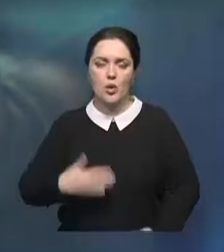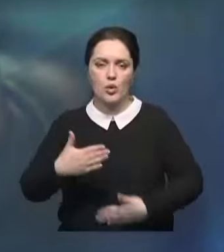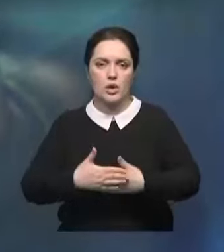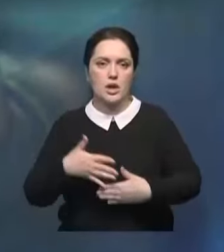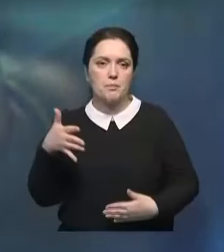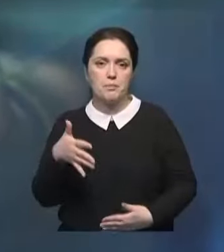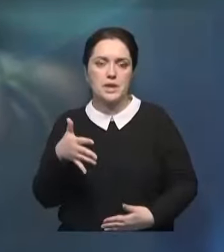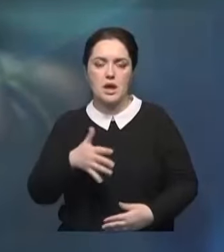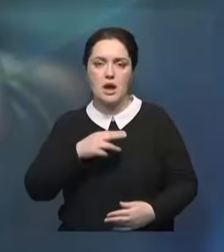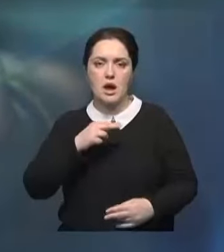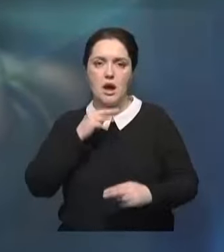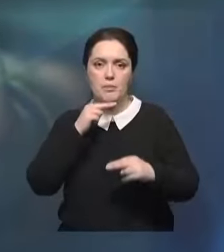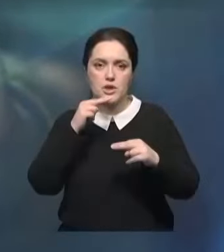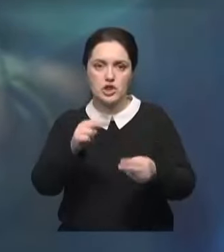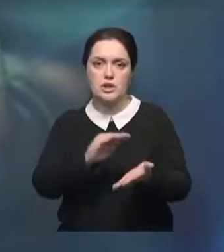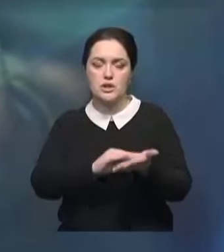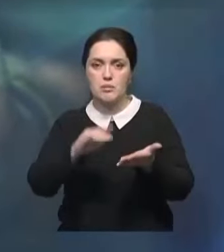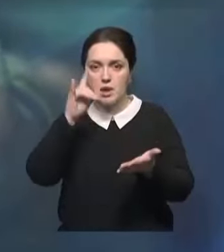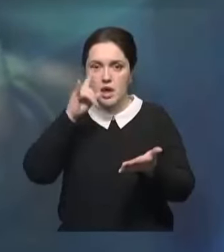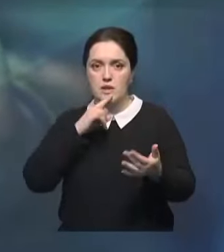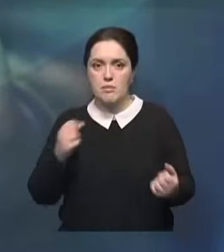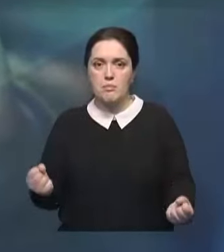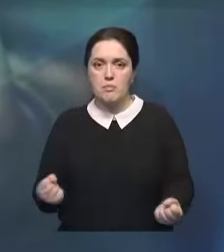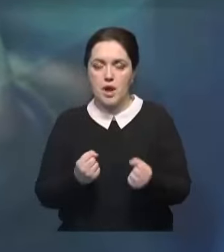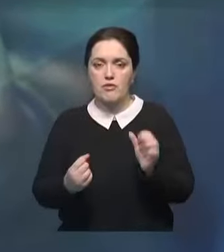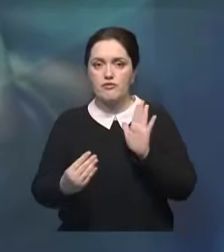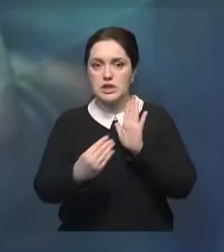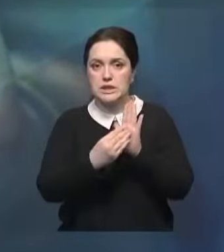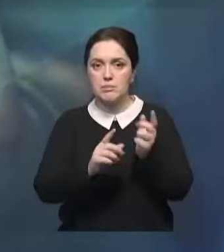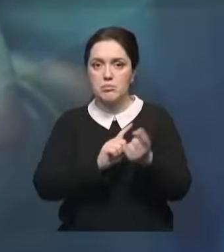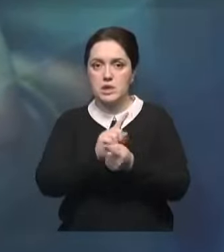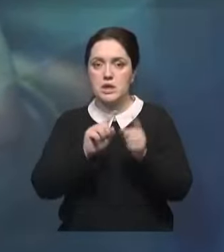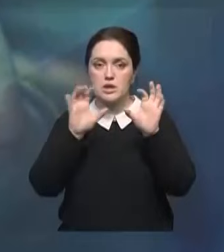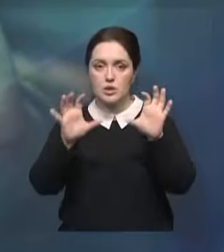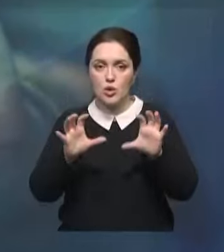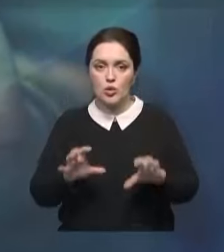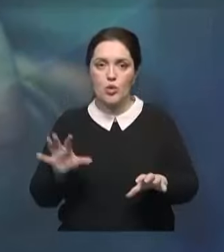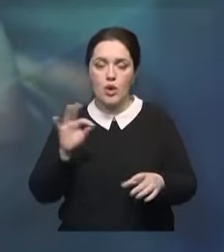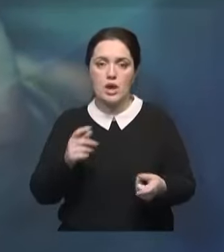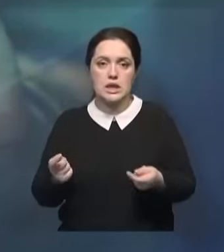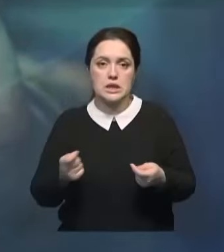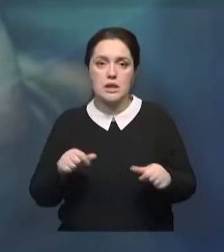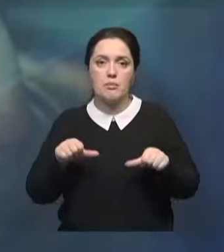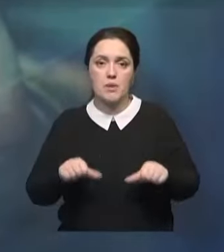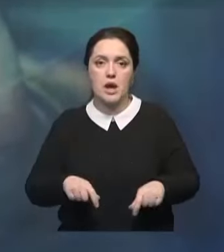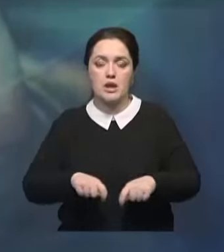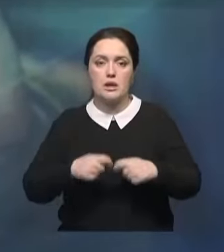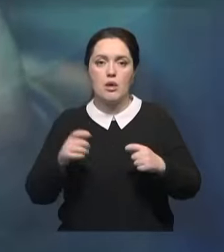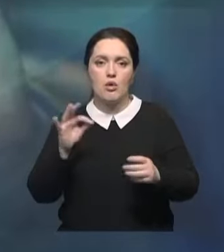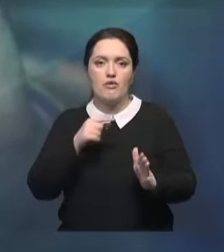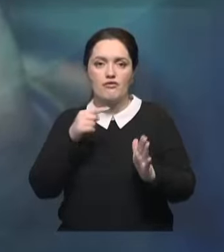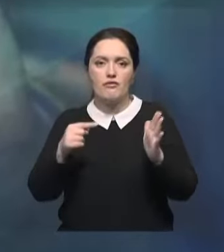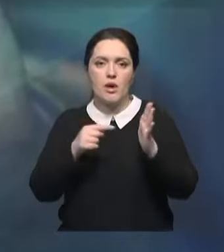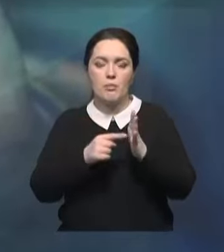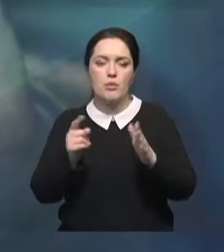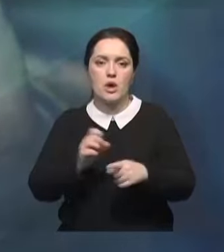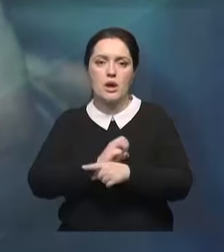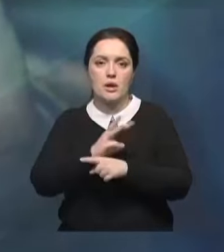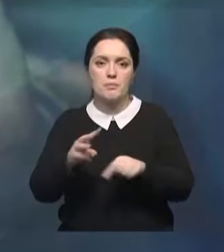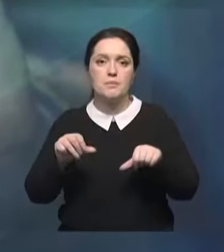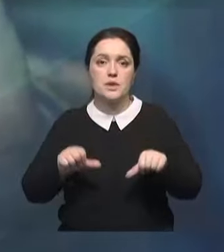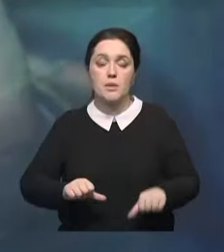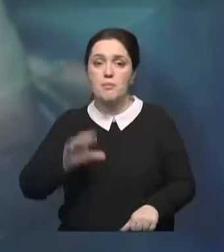Около 5 тысяч обращений написали казахстанцы в поддержку о внесении изменений в закон об административных правонарушениях по